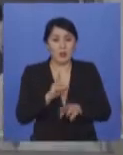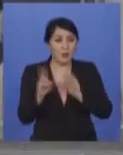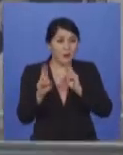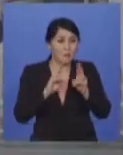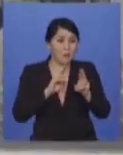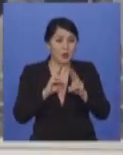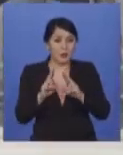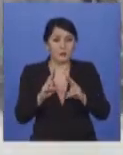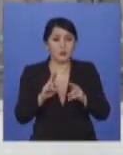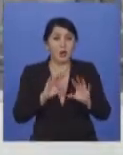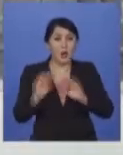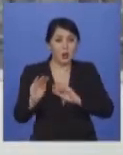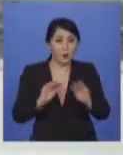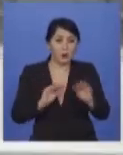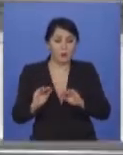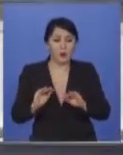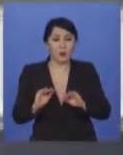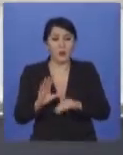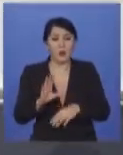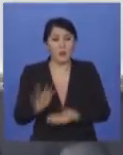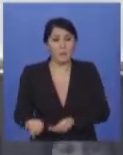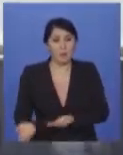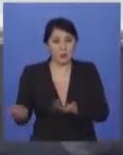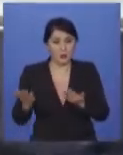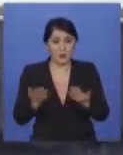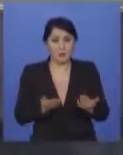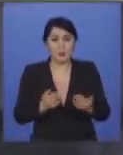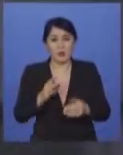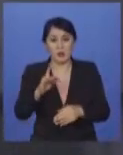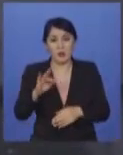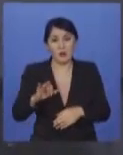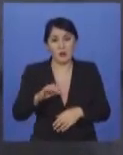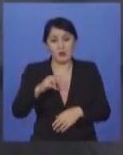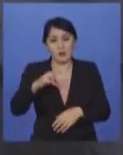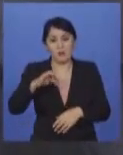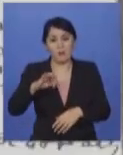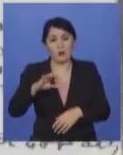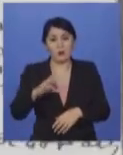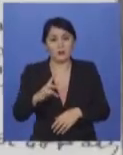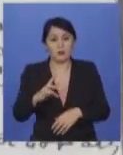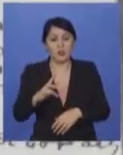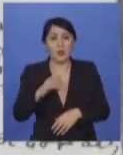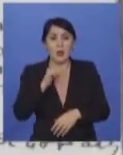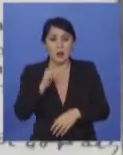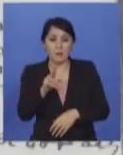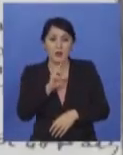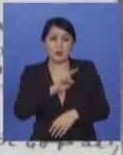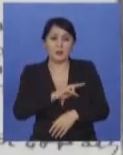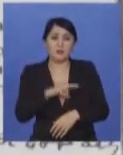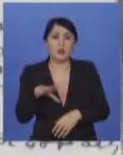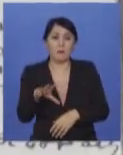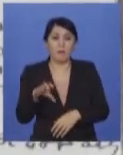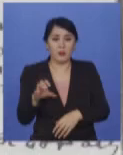Конференция аясында көрмеде қанат жайды. Келушілер назарына академик Аманжол Қошановтың ғылыми еңбектері,